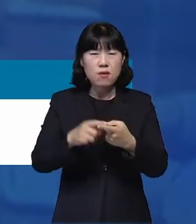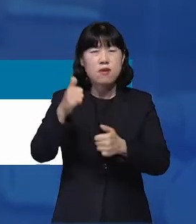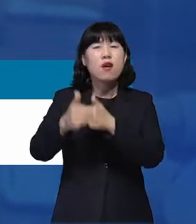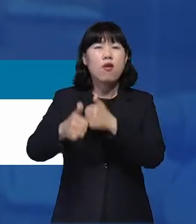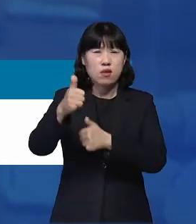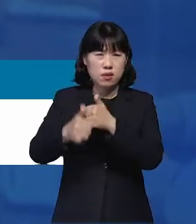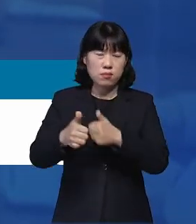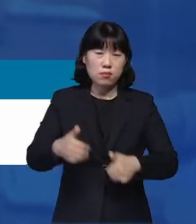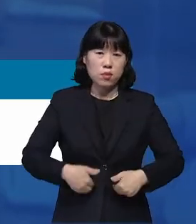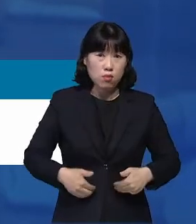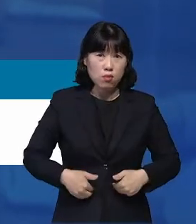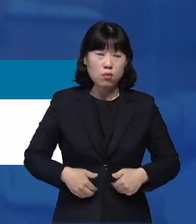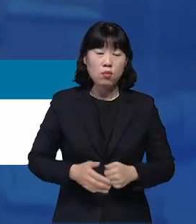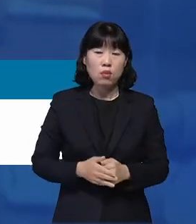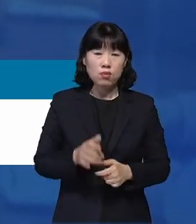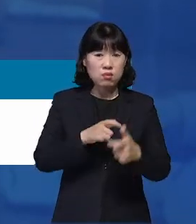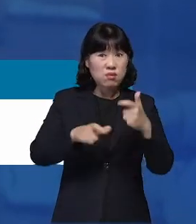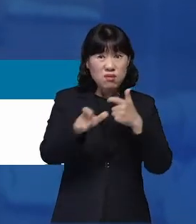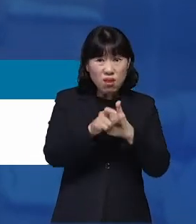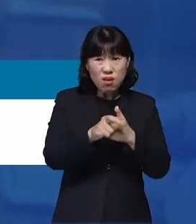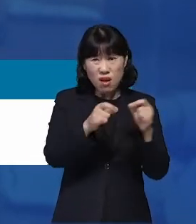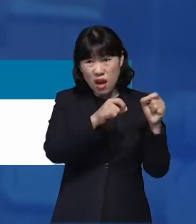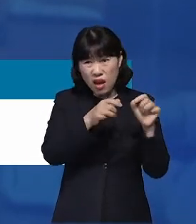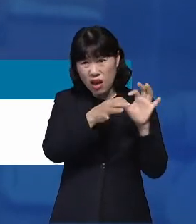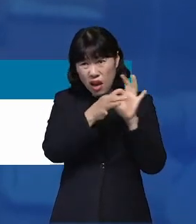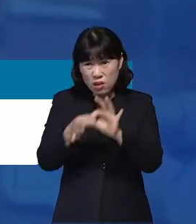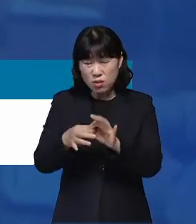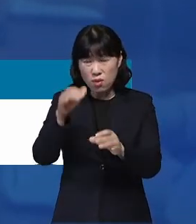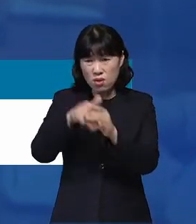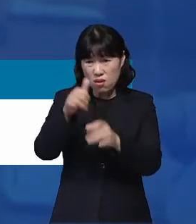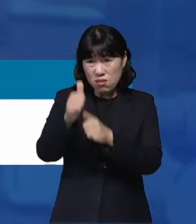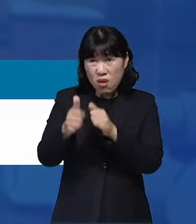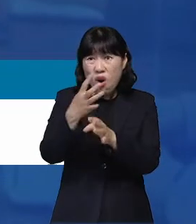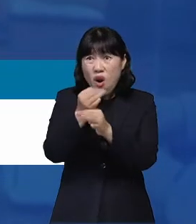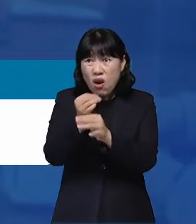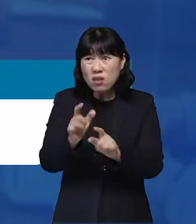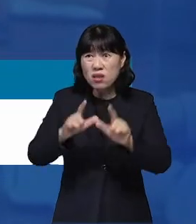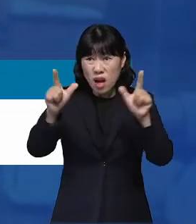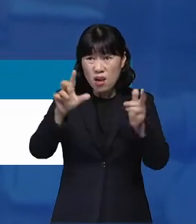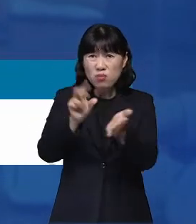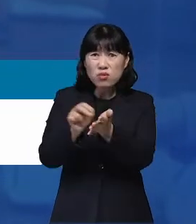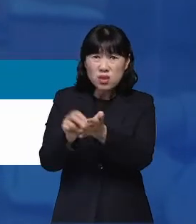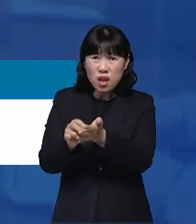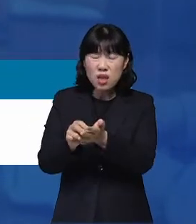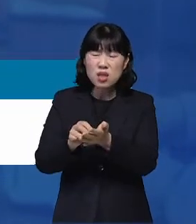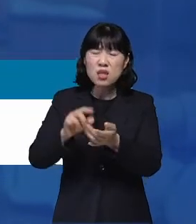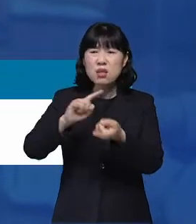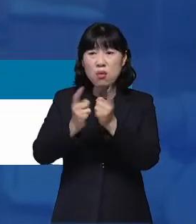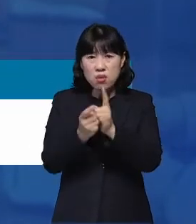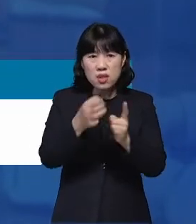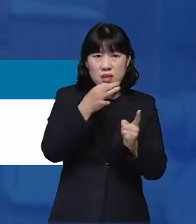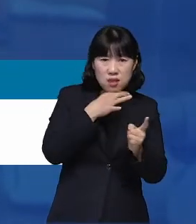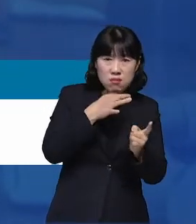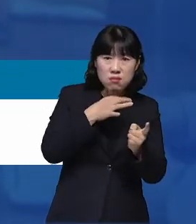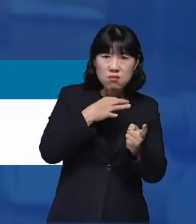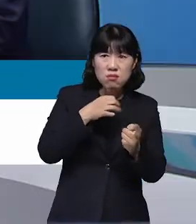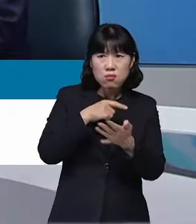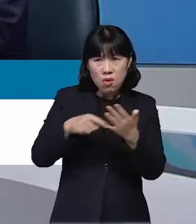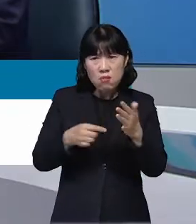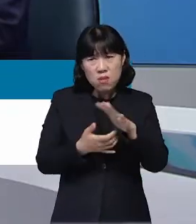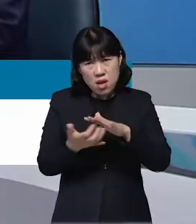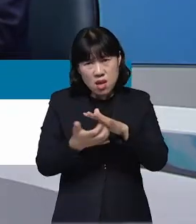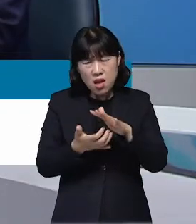된 것 아니겠습니까 예 저는 더이상 이렇게 경선 연기 달력 가지고서 서로 유불리를 따지는 일은 그만 있으면